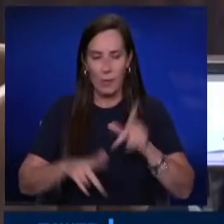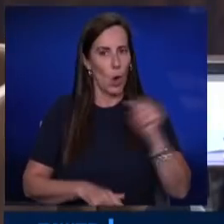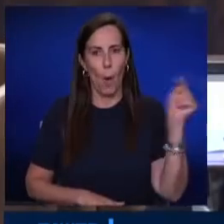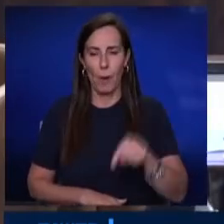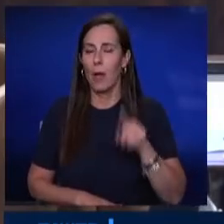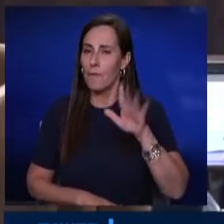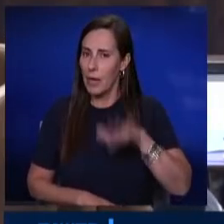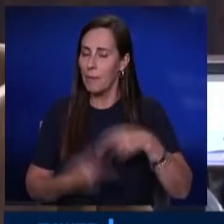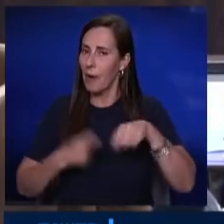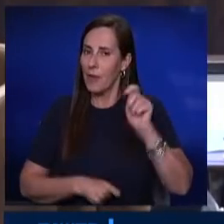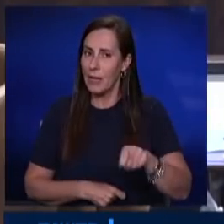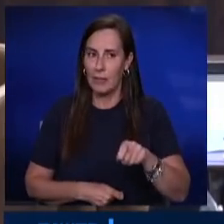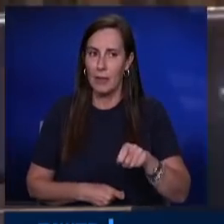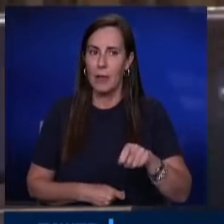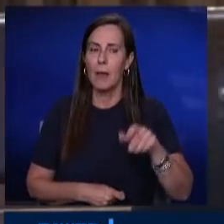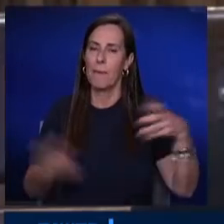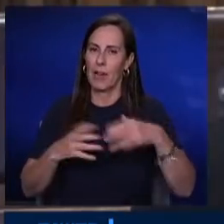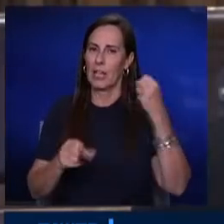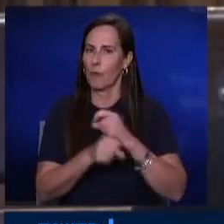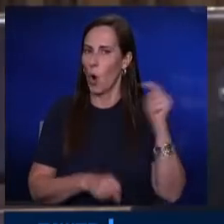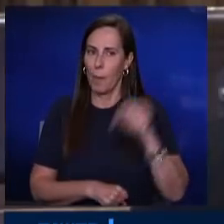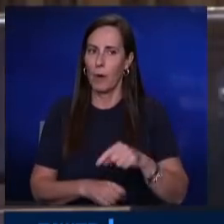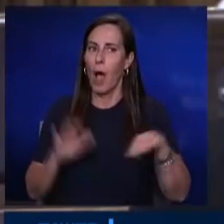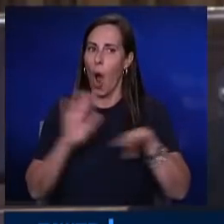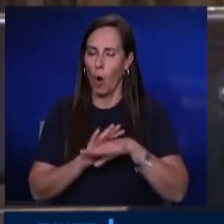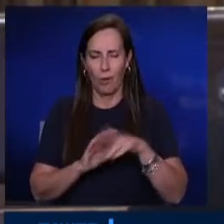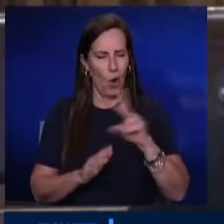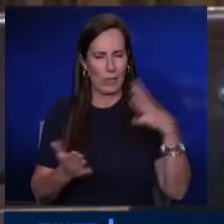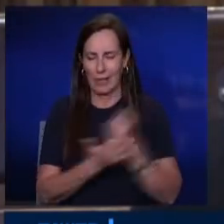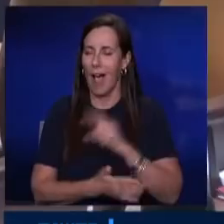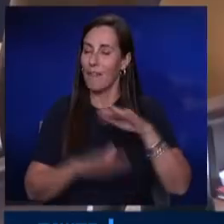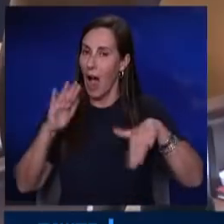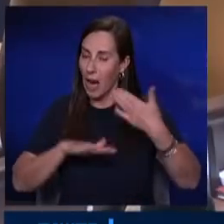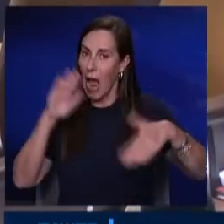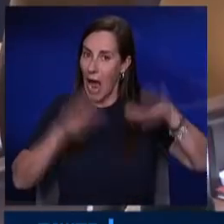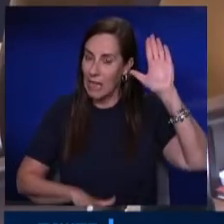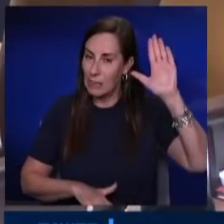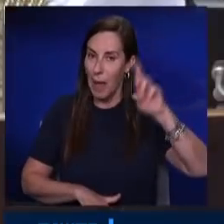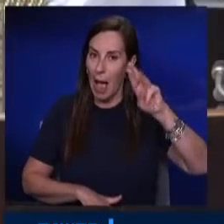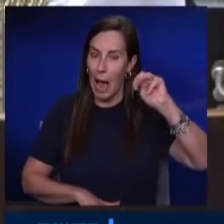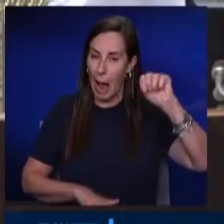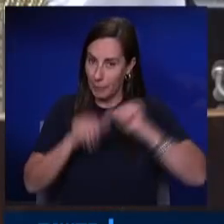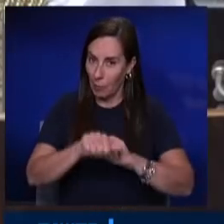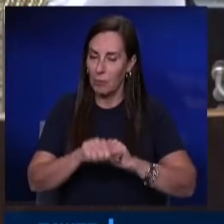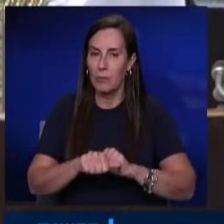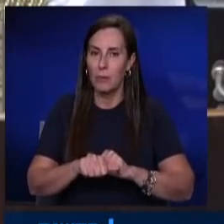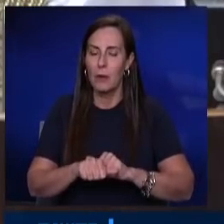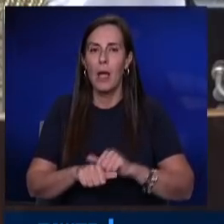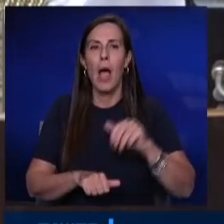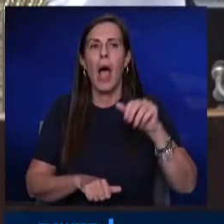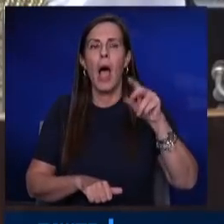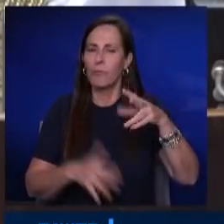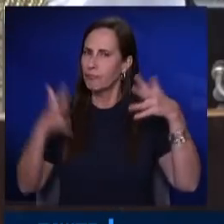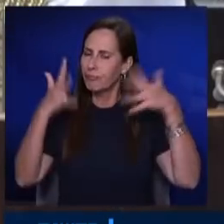הכנסת מראענה מהעבודה. החוק כמובן נפל, אבל אחרי ההצבעה של רע"מ בעדו, התפנה מנסור עבאס לתקוף את הליכוד